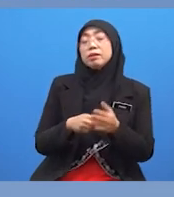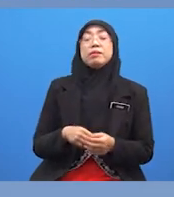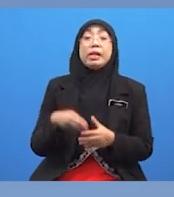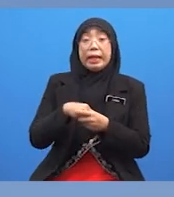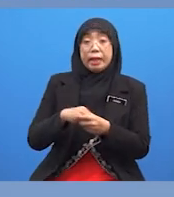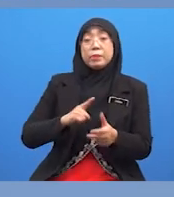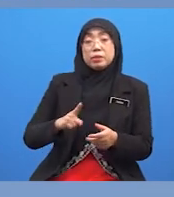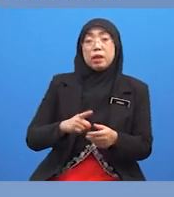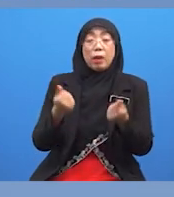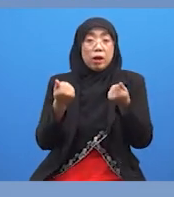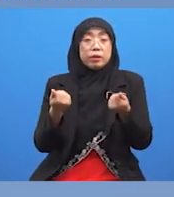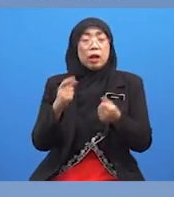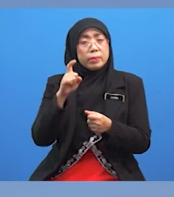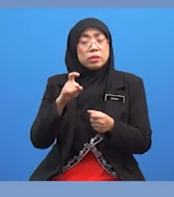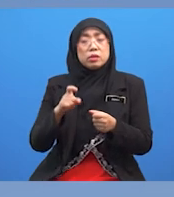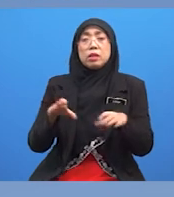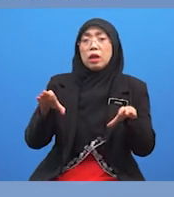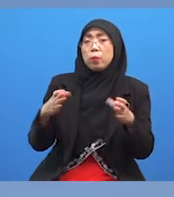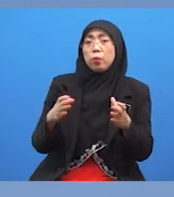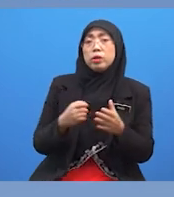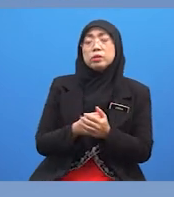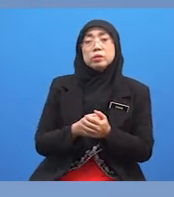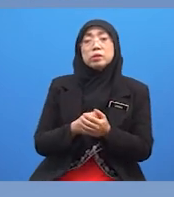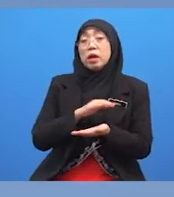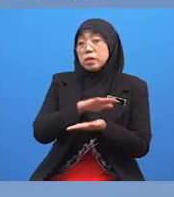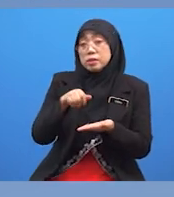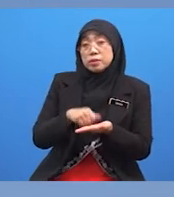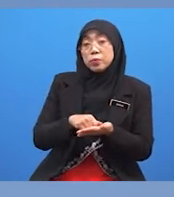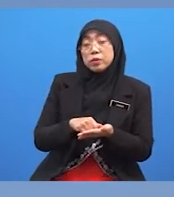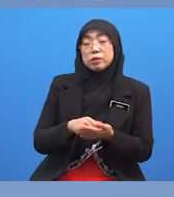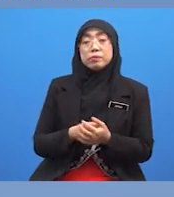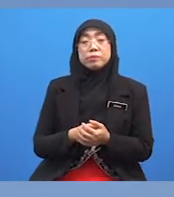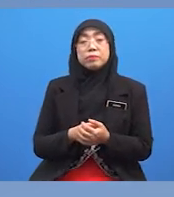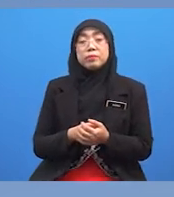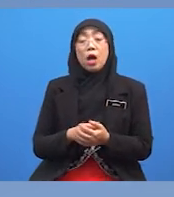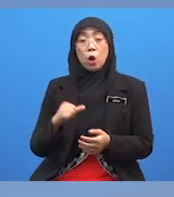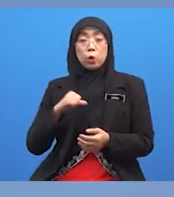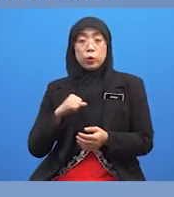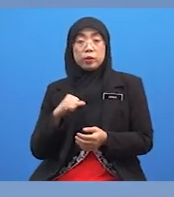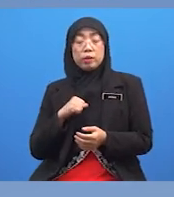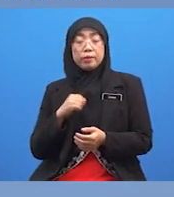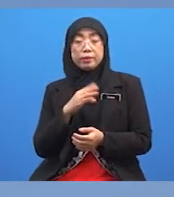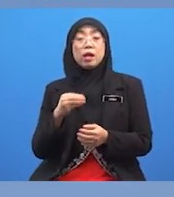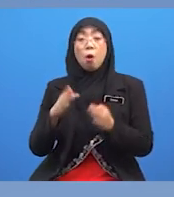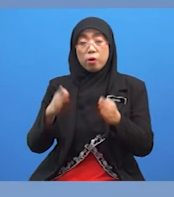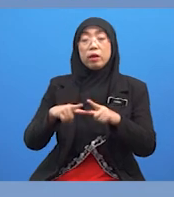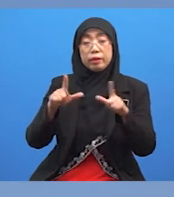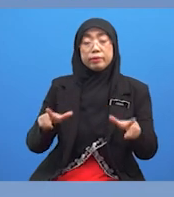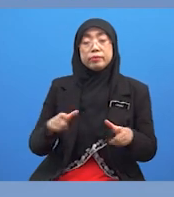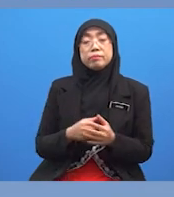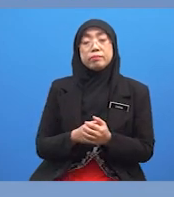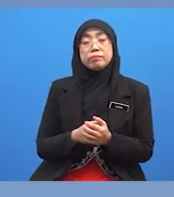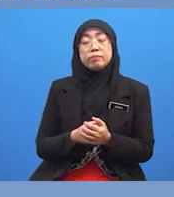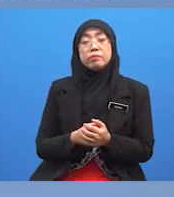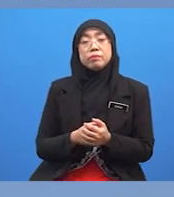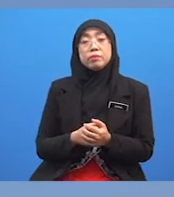mesti dilaksanakan oleh setiap individu kepada dirinya sendiri maupun orang lain.